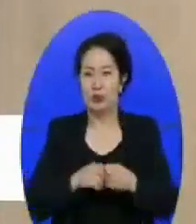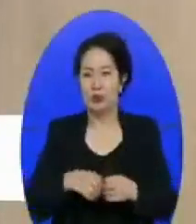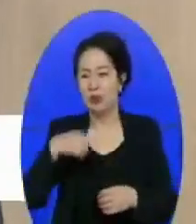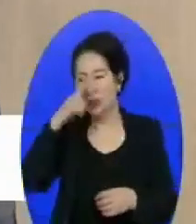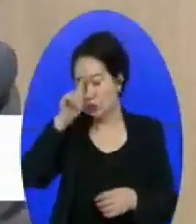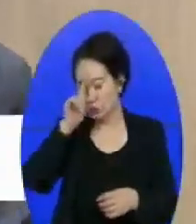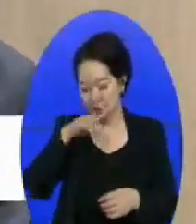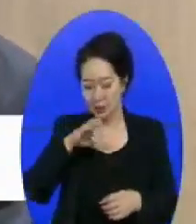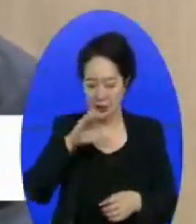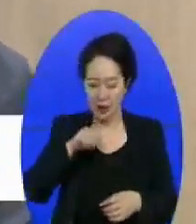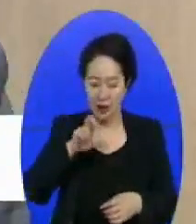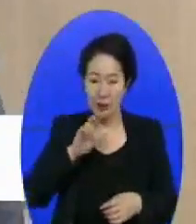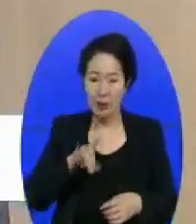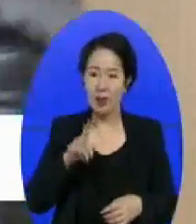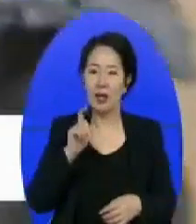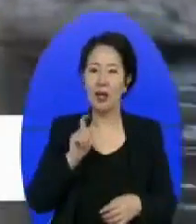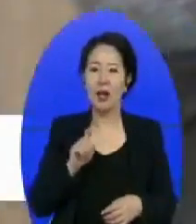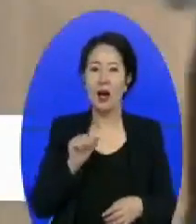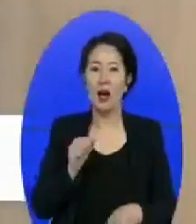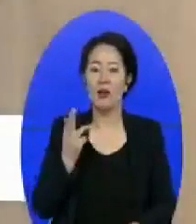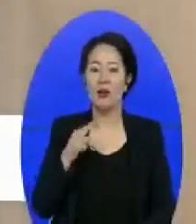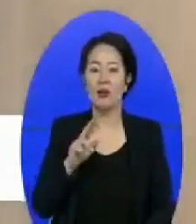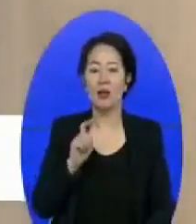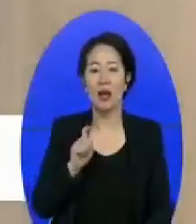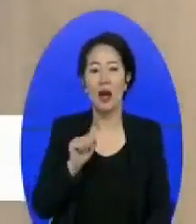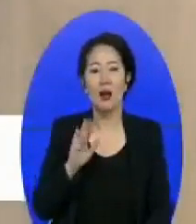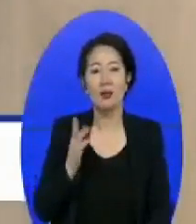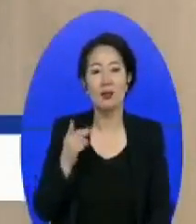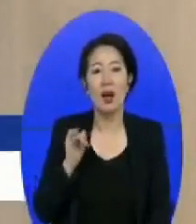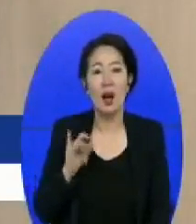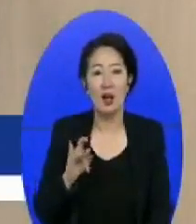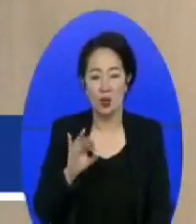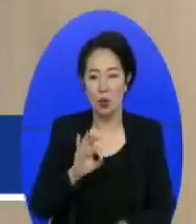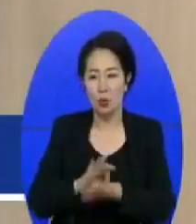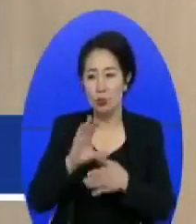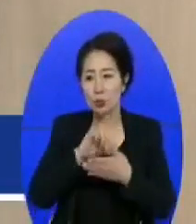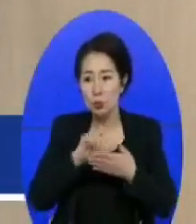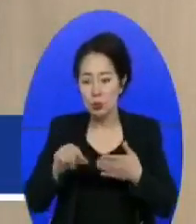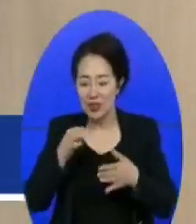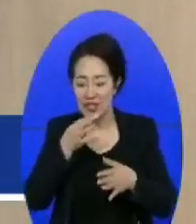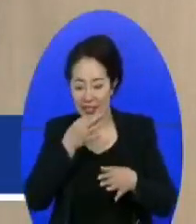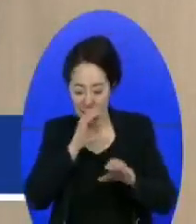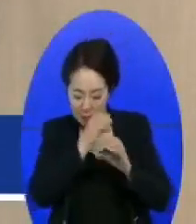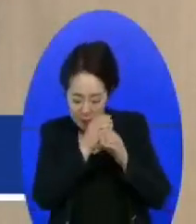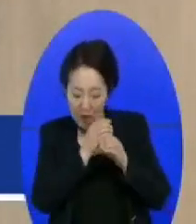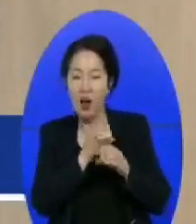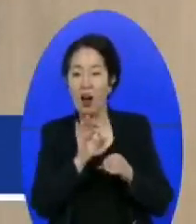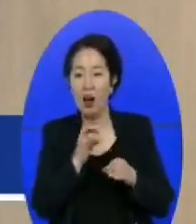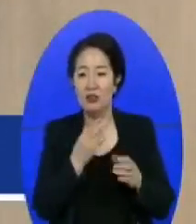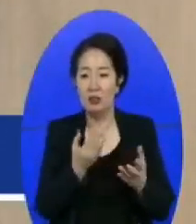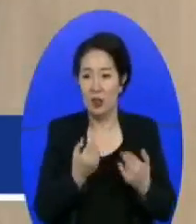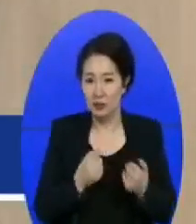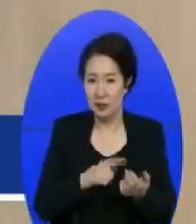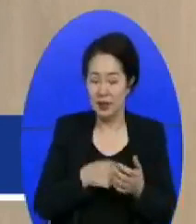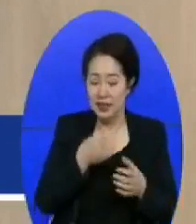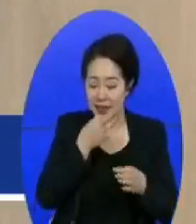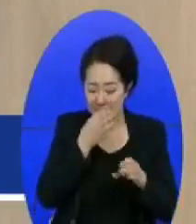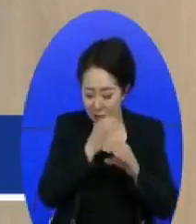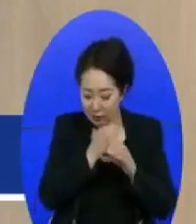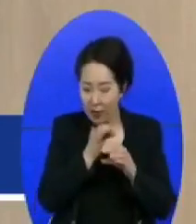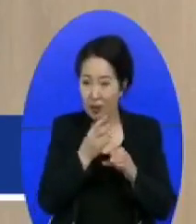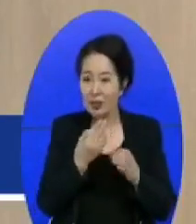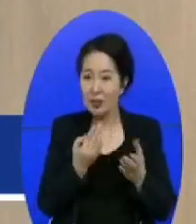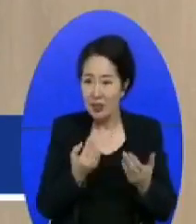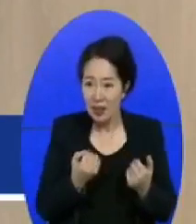энэ хавдрын өвчлөлийг бууруулахад хамгийн гол зорилго бол эрт илрүүлэг. Хавдрын өвчлөлийг одоо хэдийчнээ эрт илрүүлнэ.